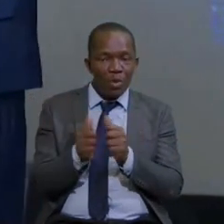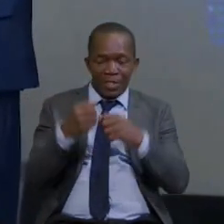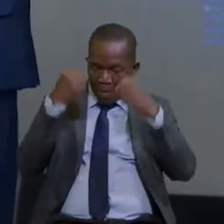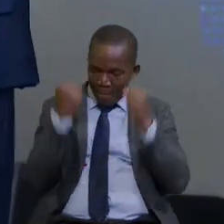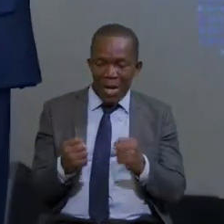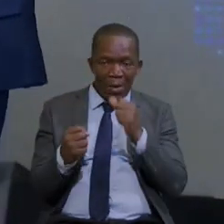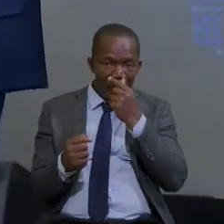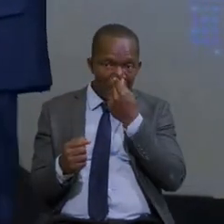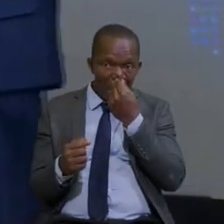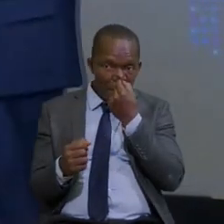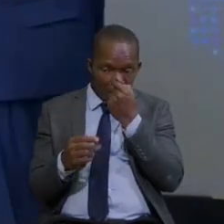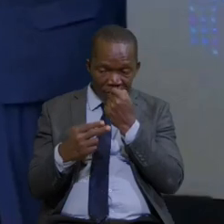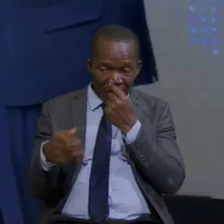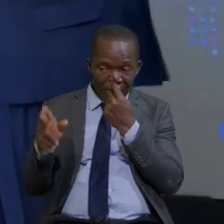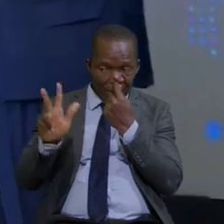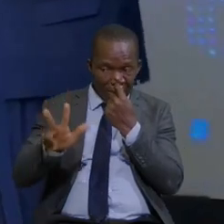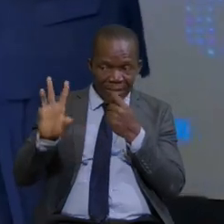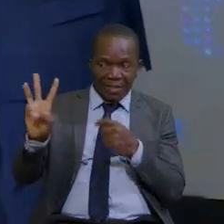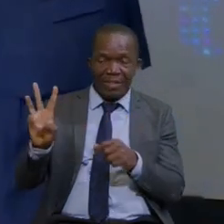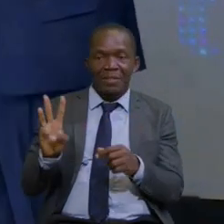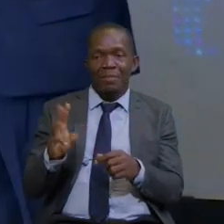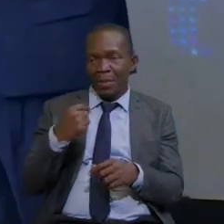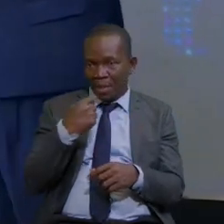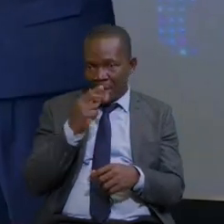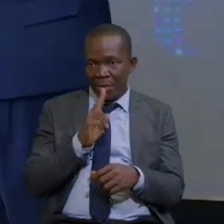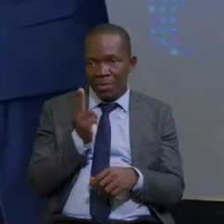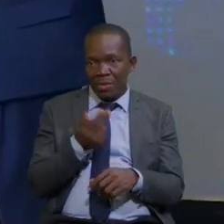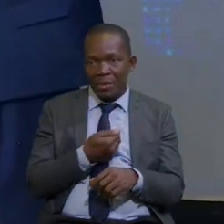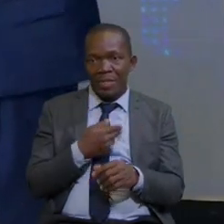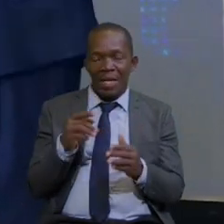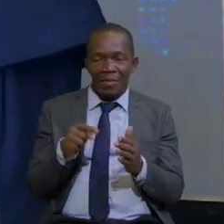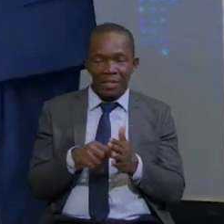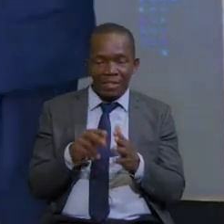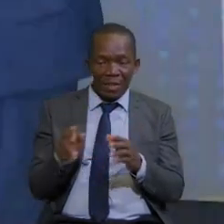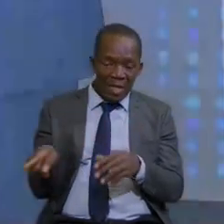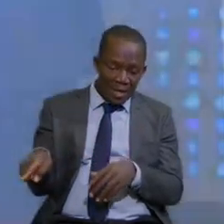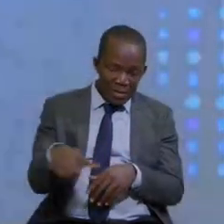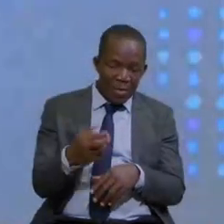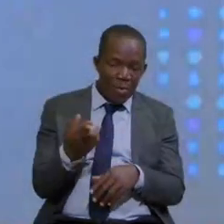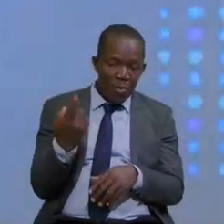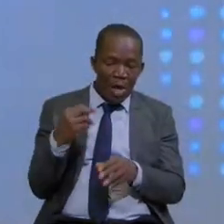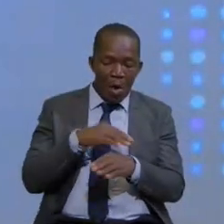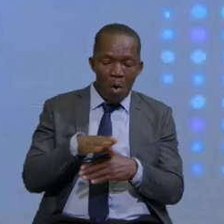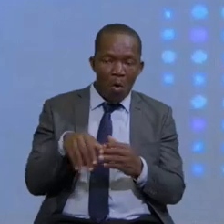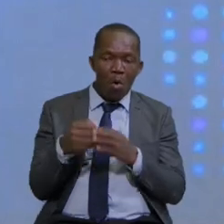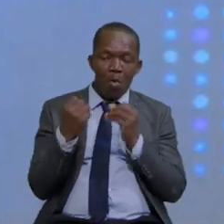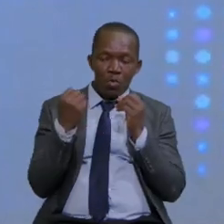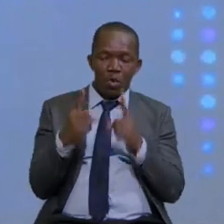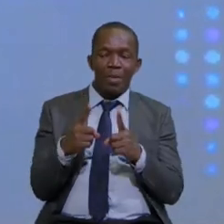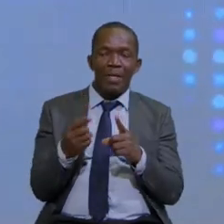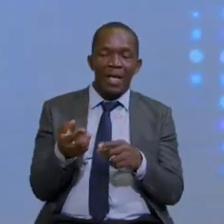témoignage, ils étaient étonnés des paroles de grâce qui sortaient de sa bouche. Et ils disaient, n'est-ce pas le fils de Joseph? Verset 36.